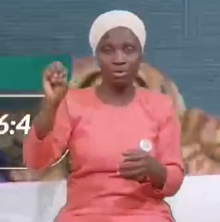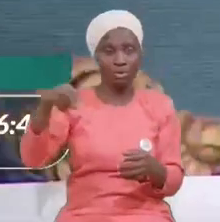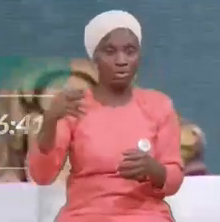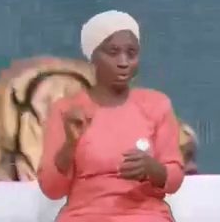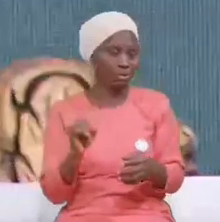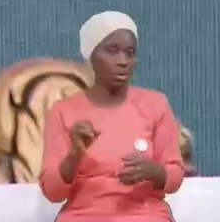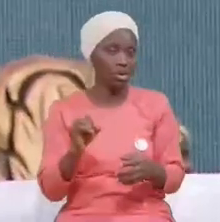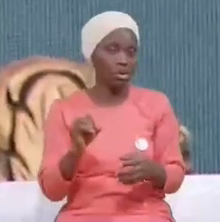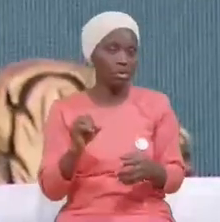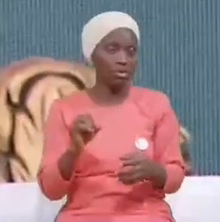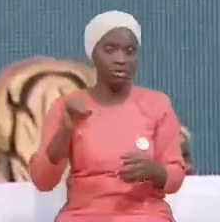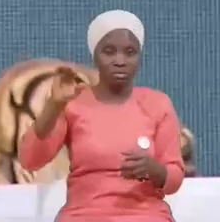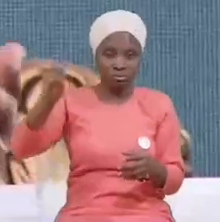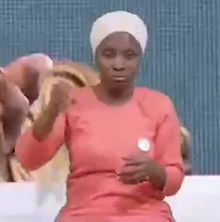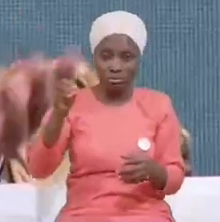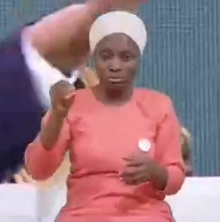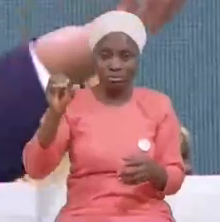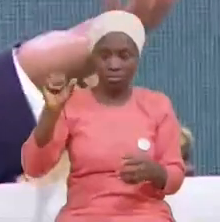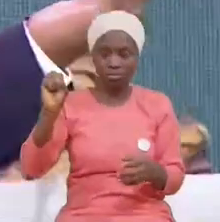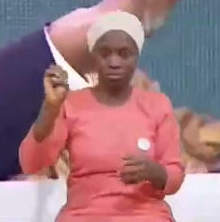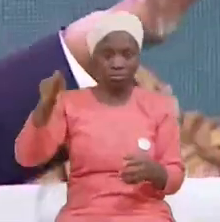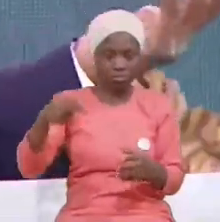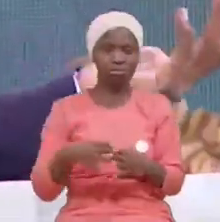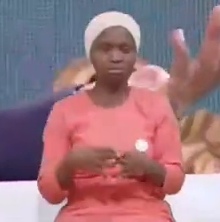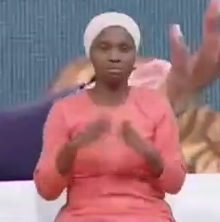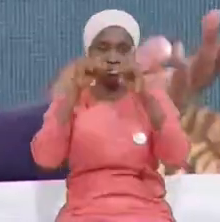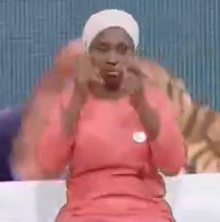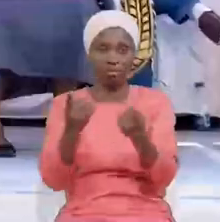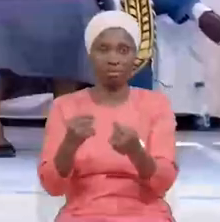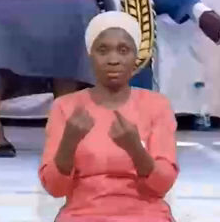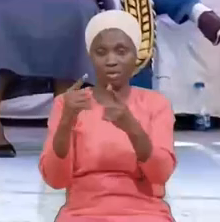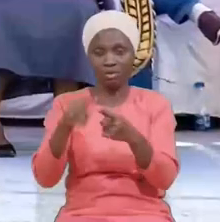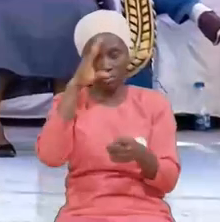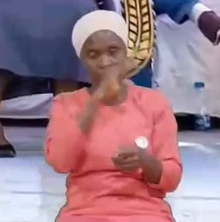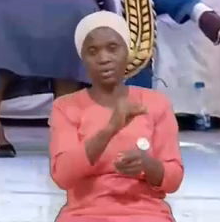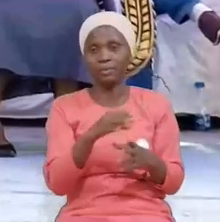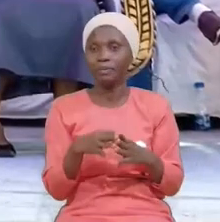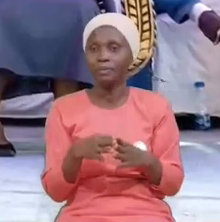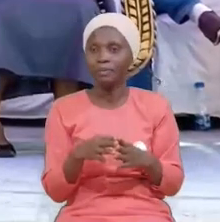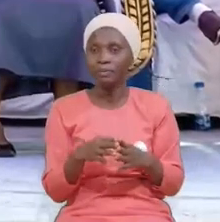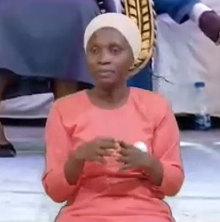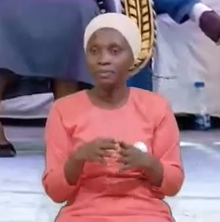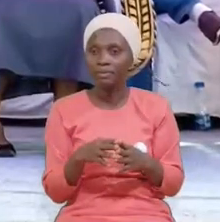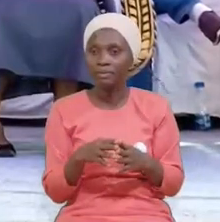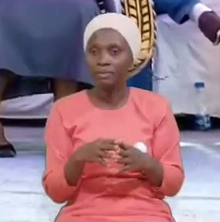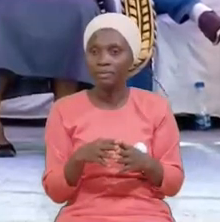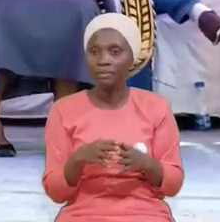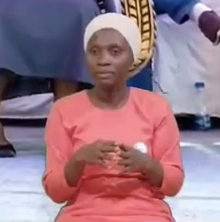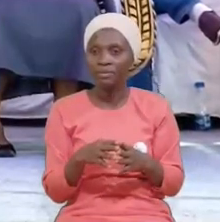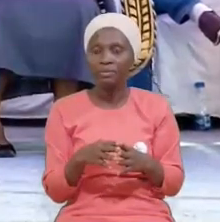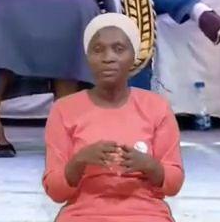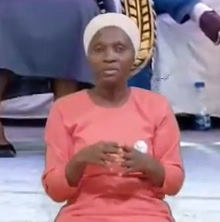Et les tests sont survenus. Il pourrait dire, je ne suis pas héros. Oh, mes rêves